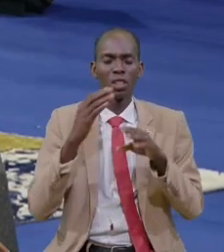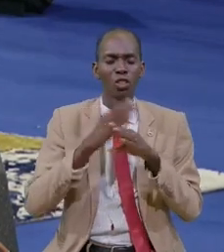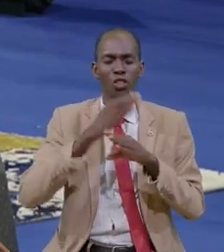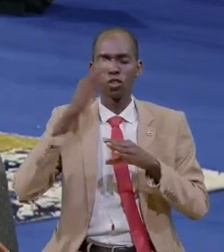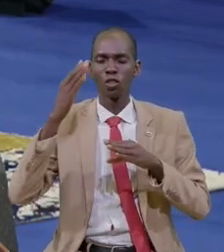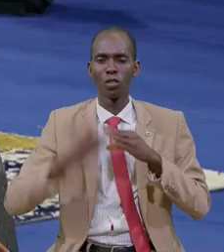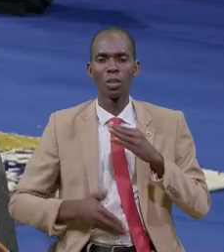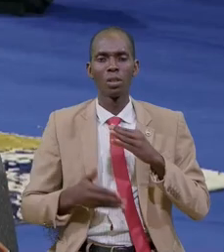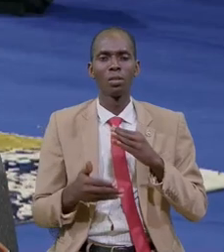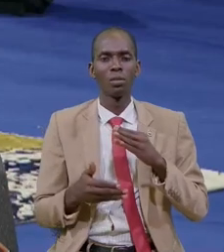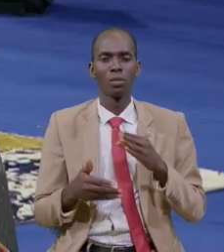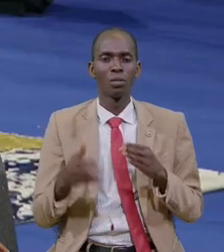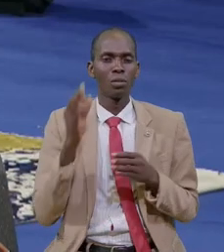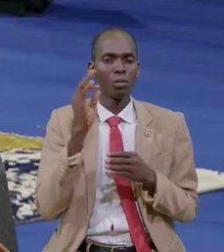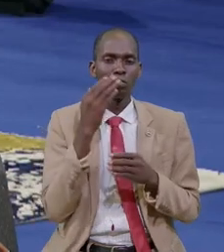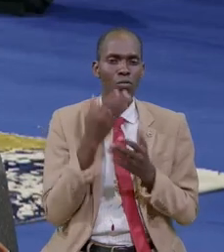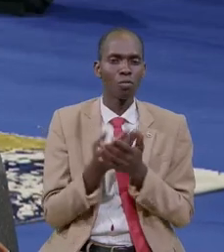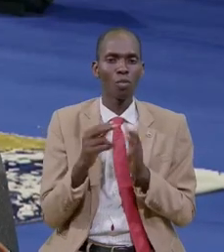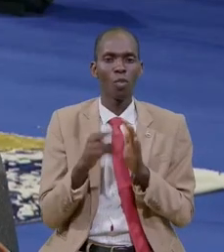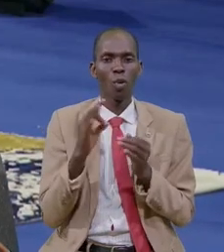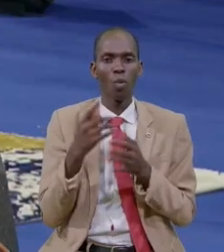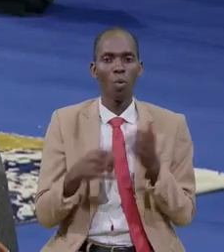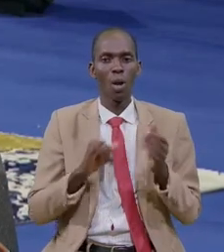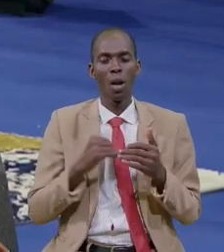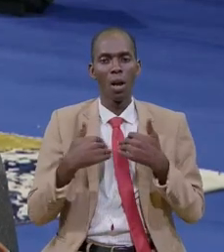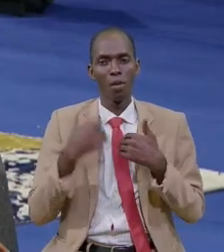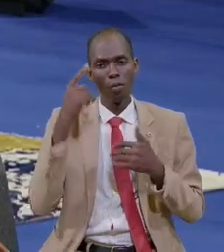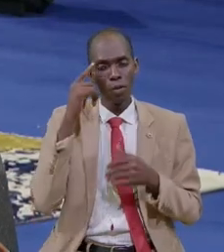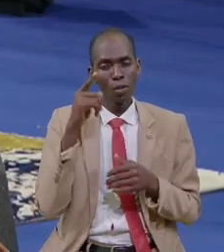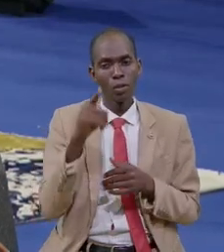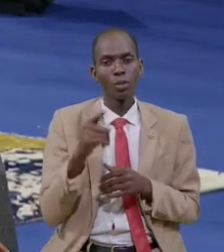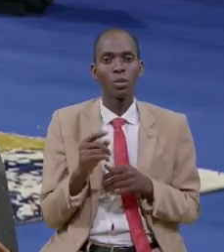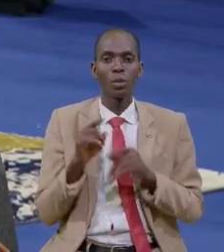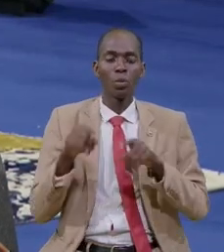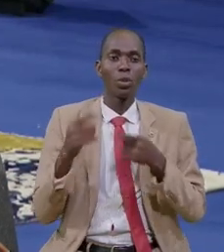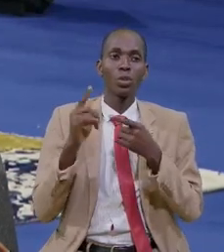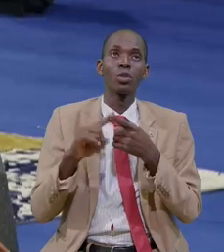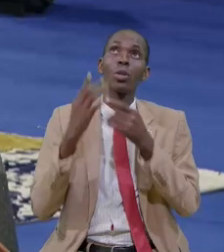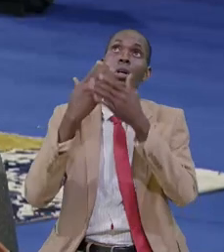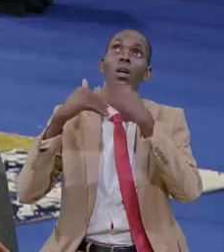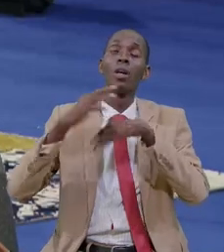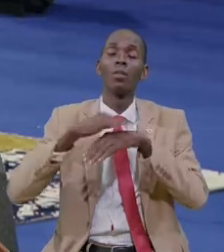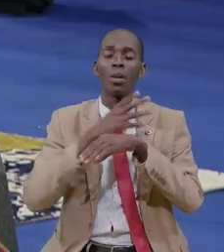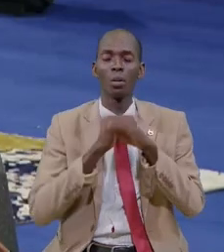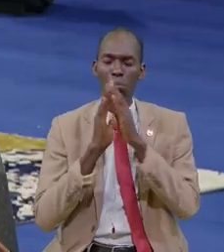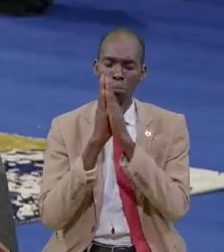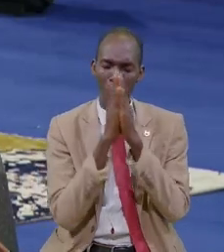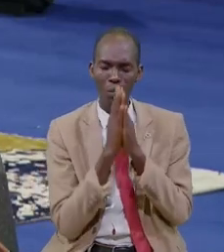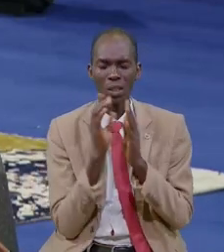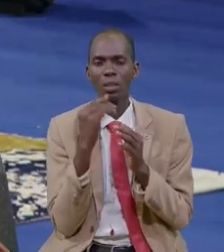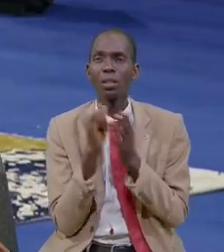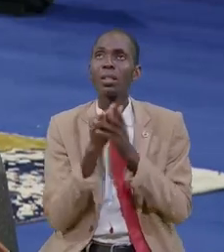la plénitude de ce que tu es pour toi. Il est allé au ciel et il intercède et il dit